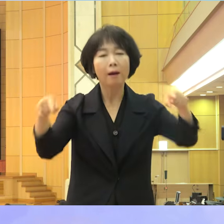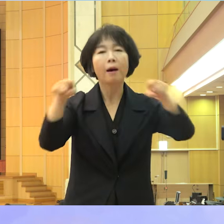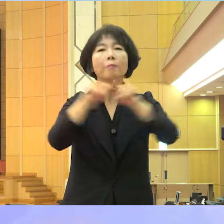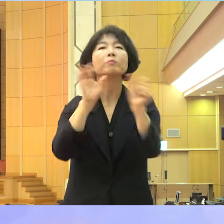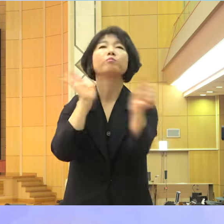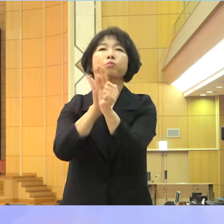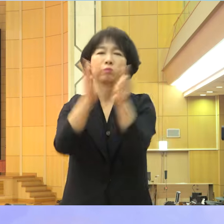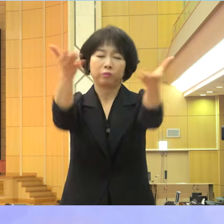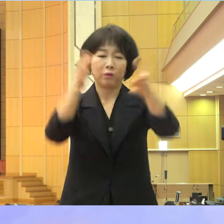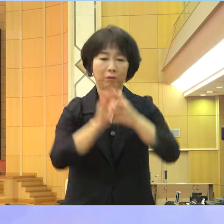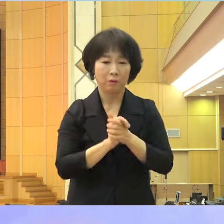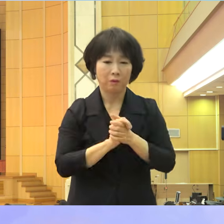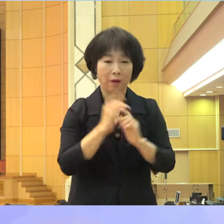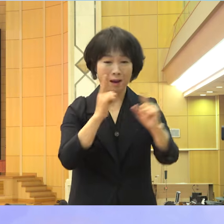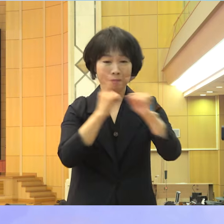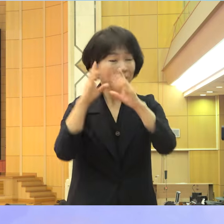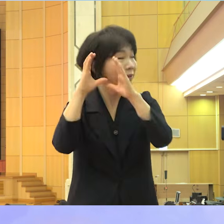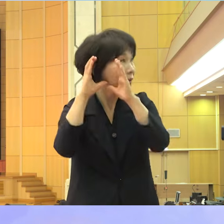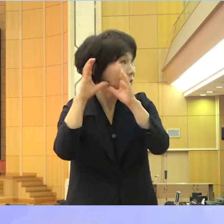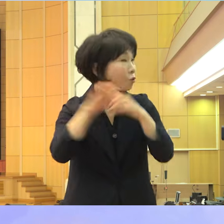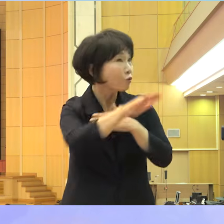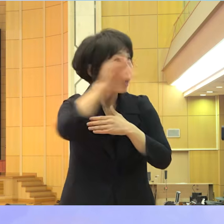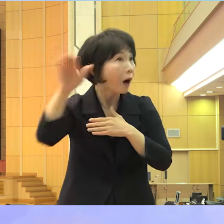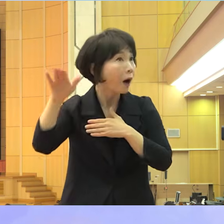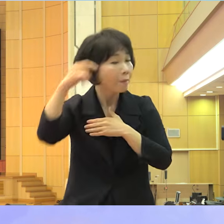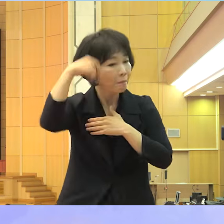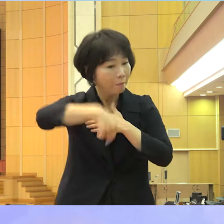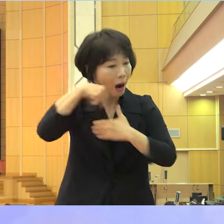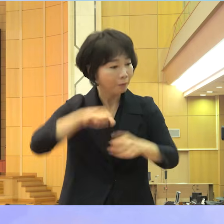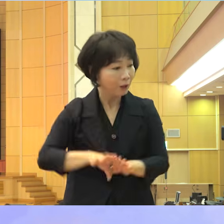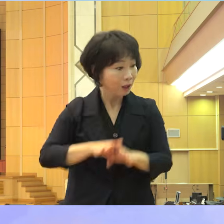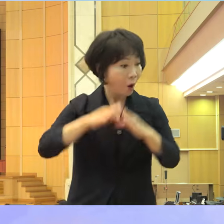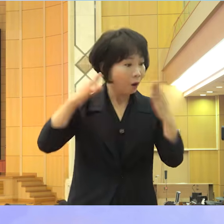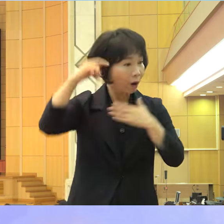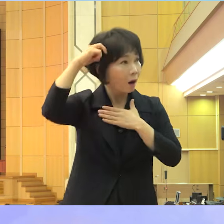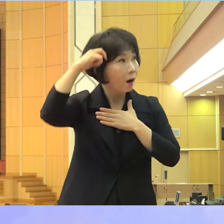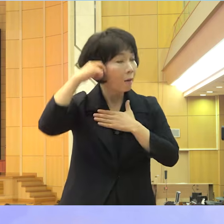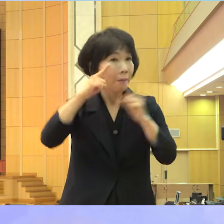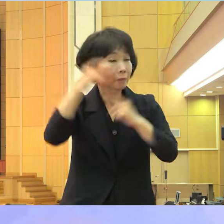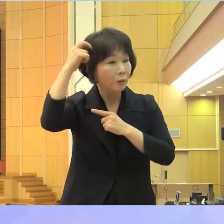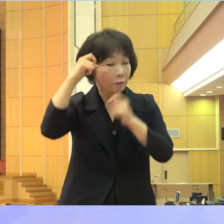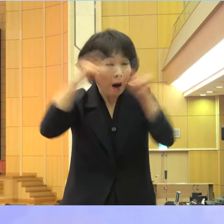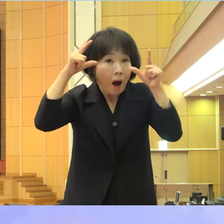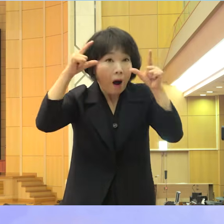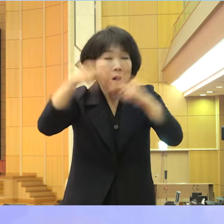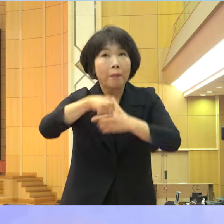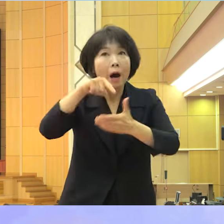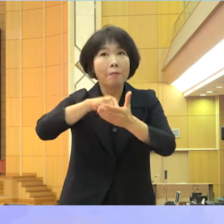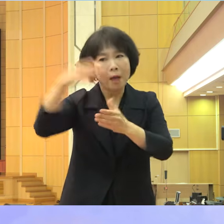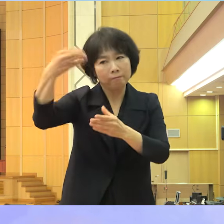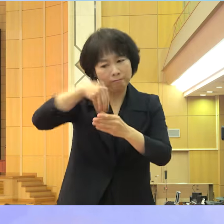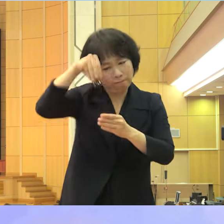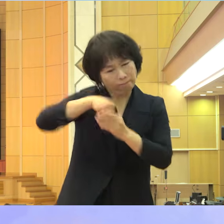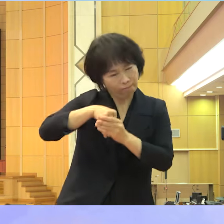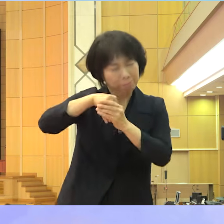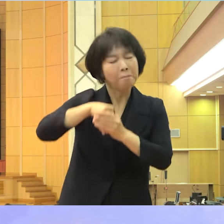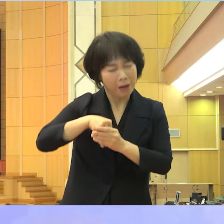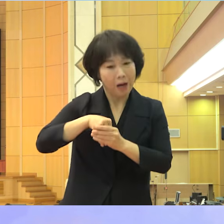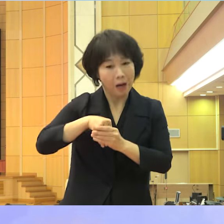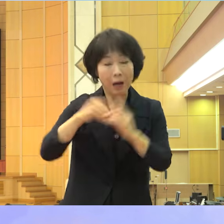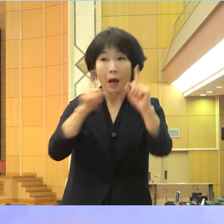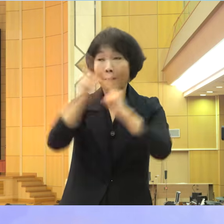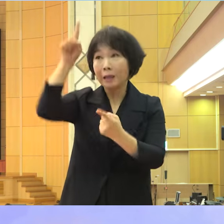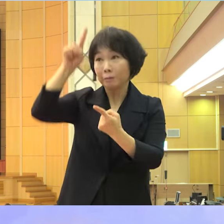함께하여 주시옵시고 말씀 듣는 저희들은 착하고 좋은 마음으로 말씀을 듣고 깨달아 마음판에 새기며